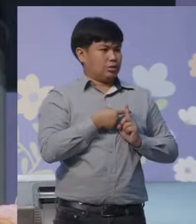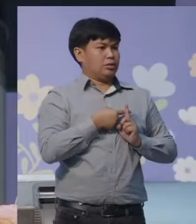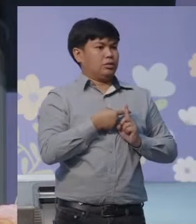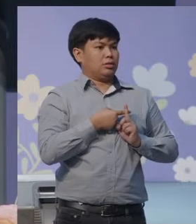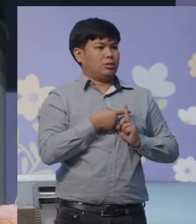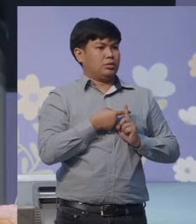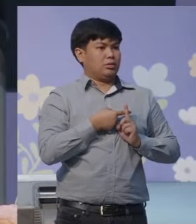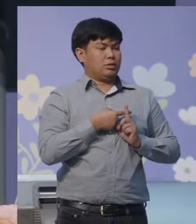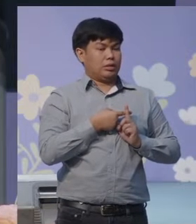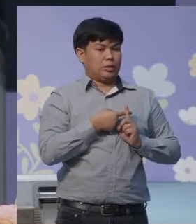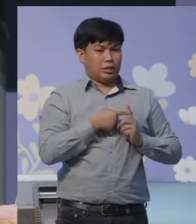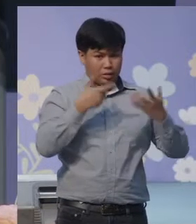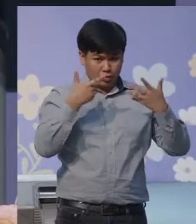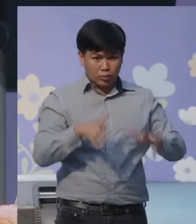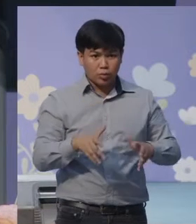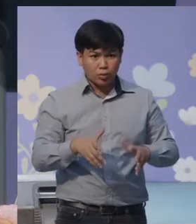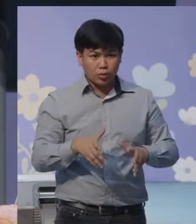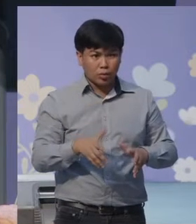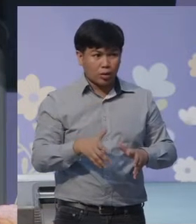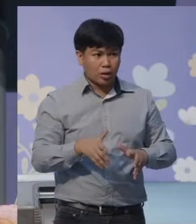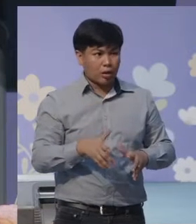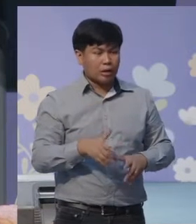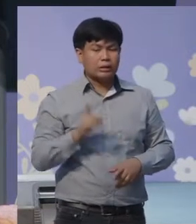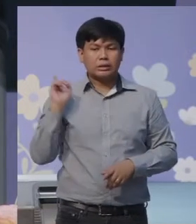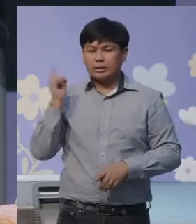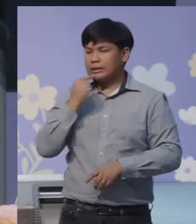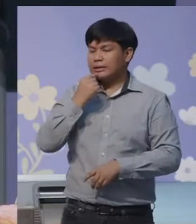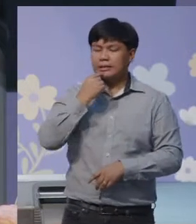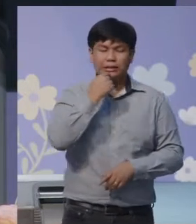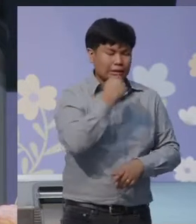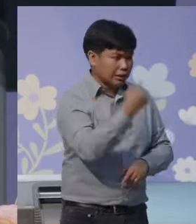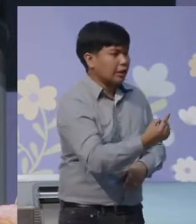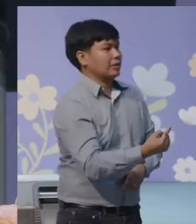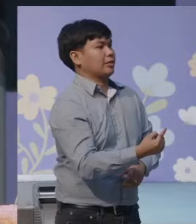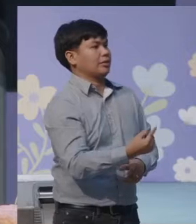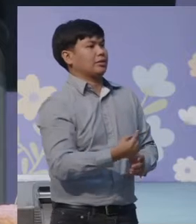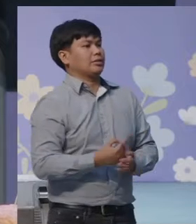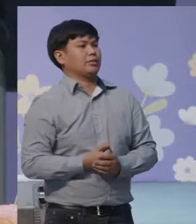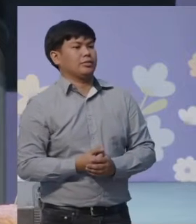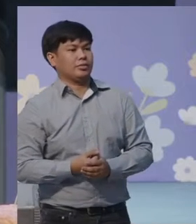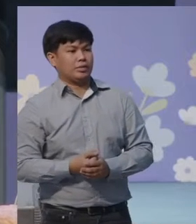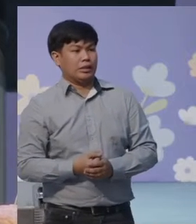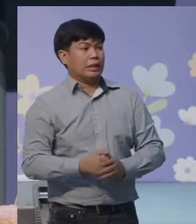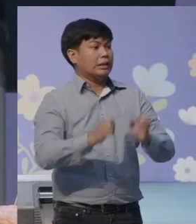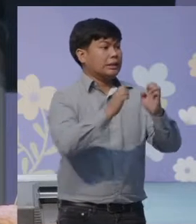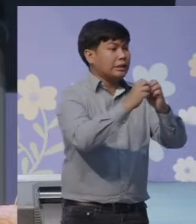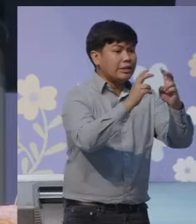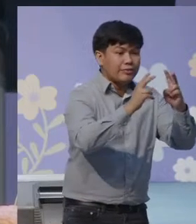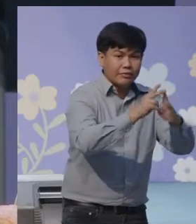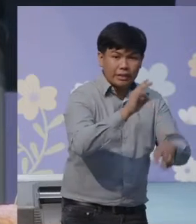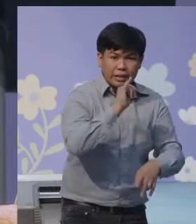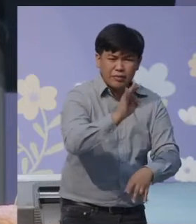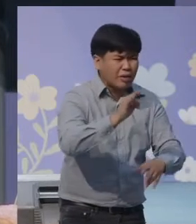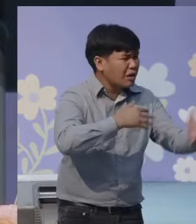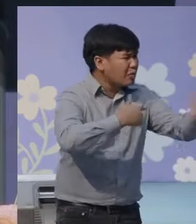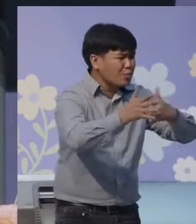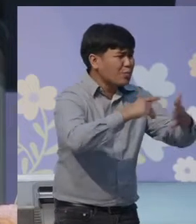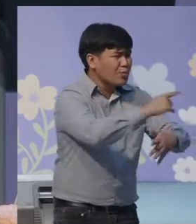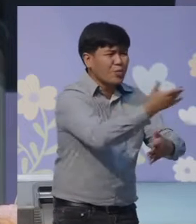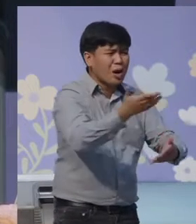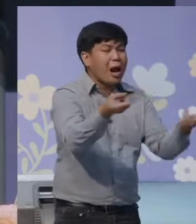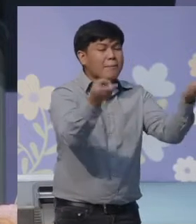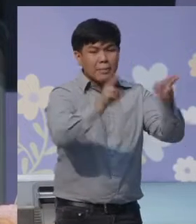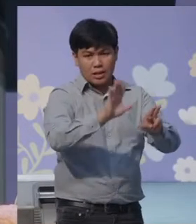ang sasabihin ko lang sa inyo ay isa. Kahit ano pa nangyayari sa buhay nyo.